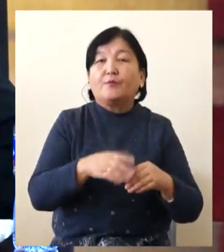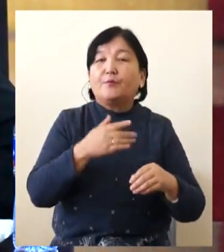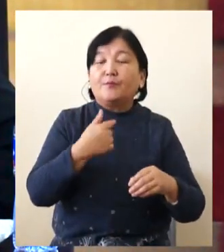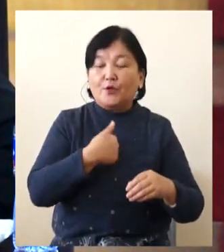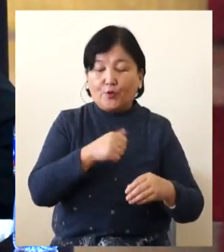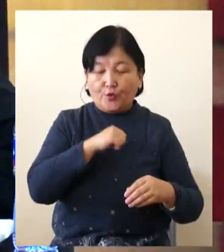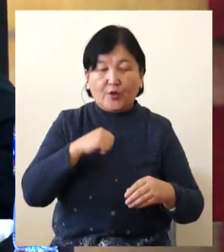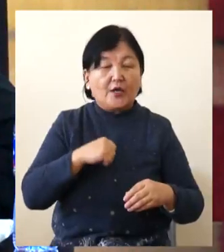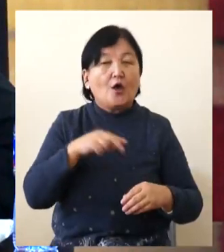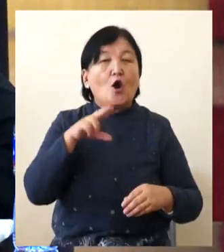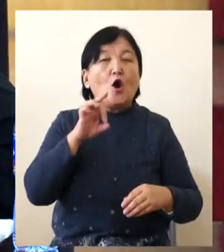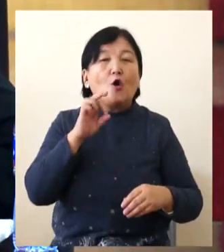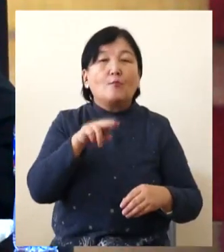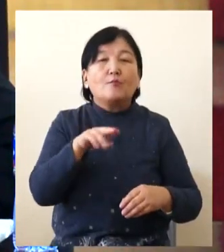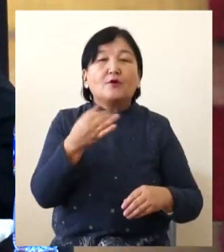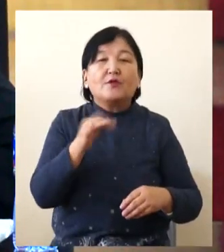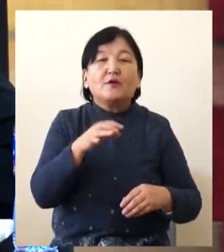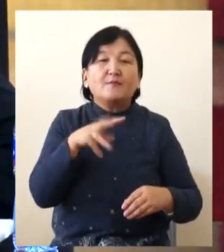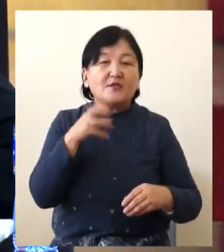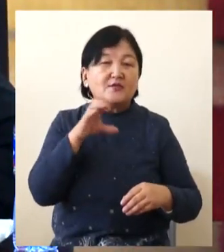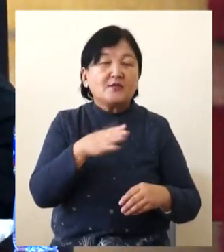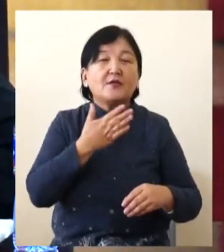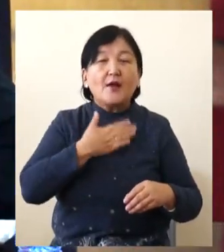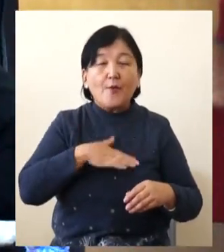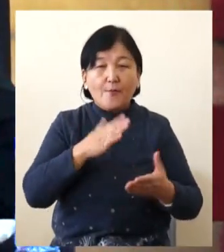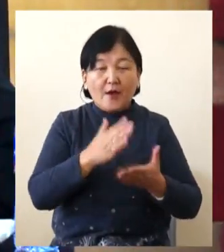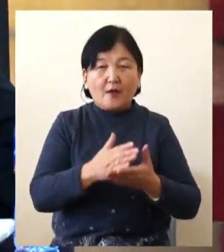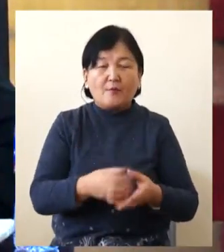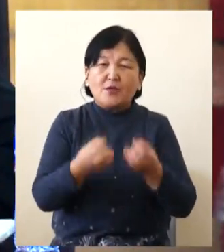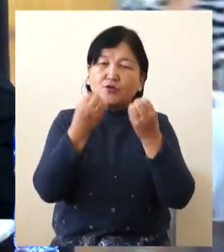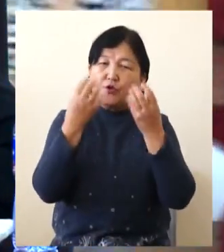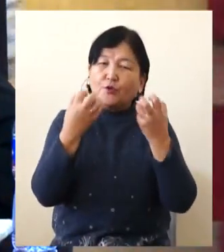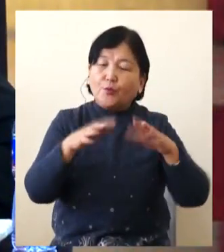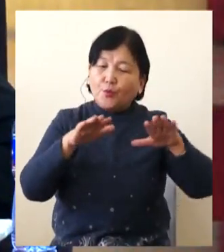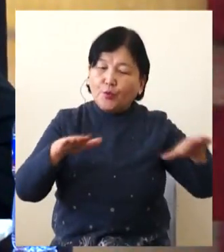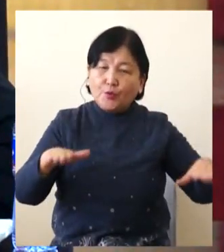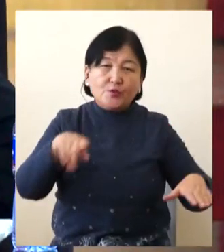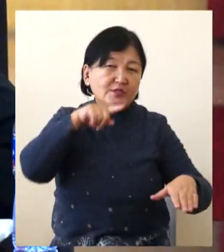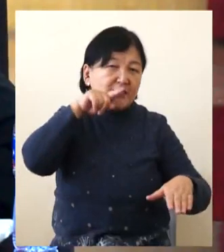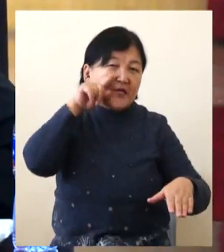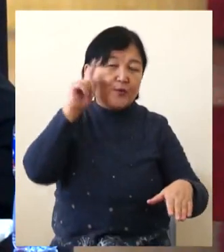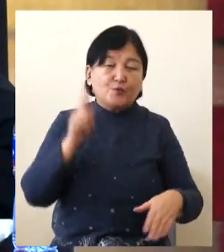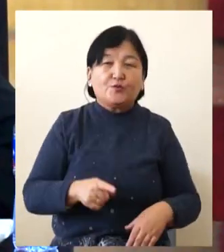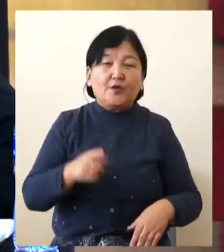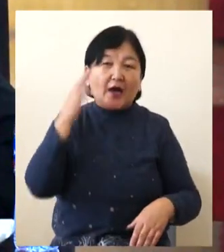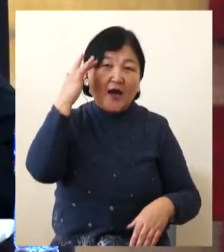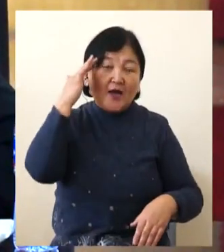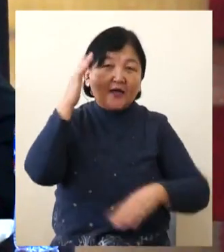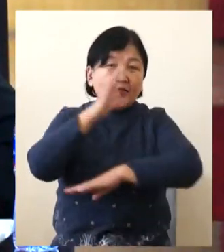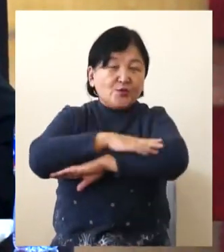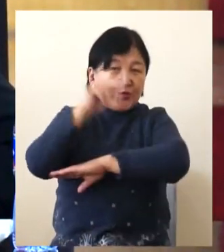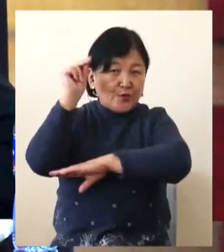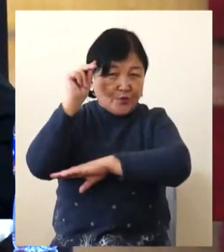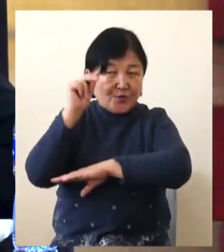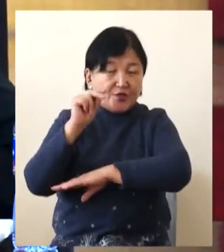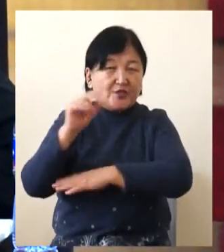оптимист байгаа. Бид энэ бүхнийг ярьж байгаа. Хичнээн олон хүүхдүүд залуучууд чинь гадаадд сураад буцаад ирсэн байгаа. За энэ үн